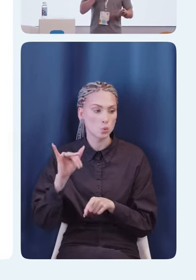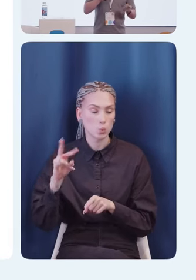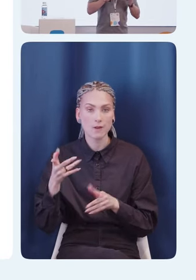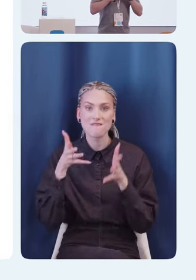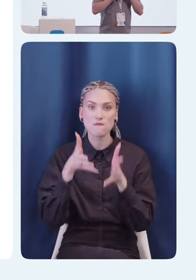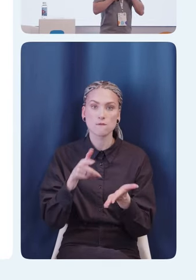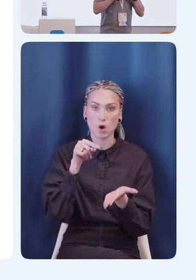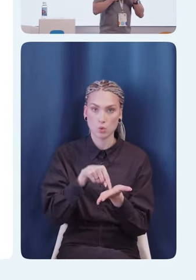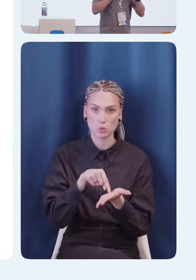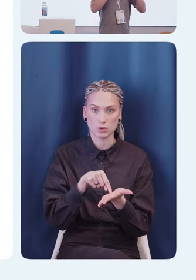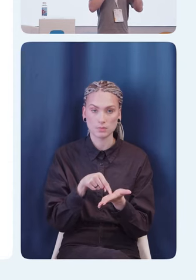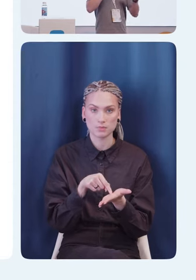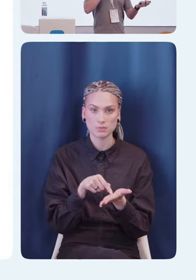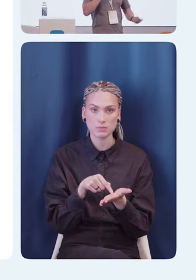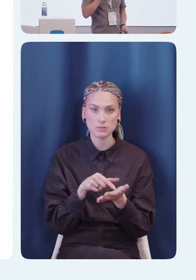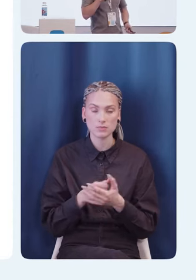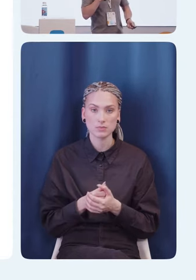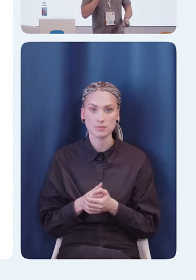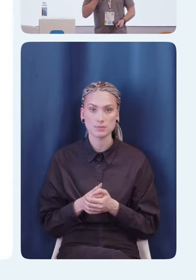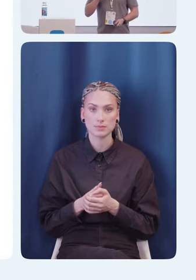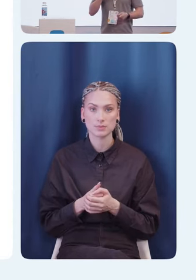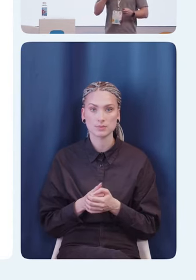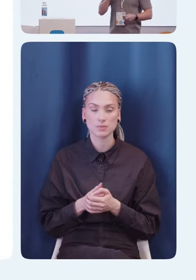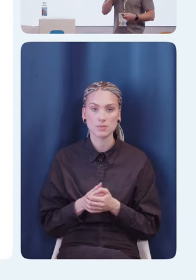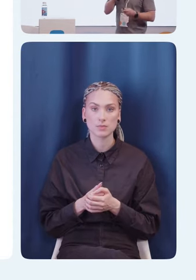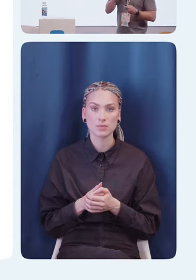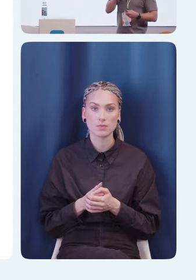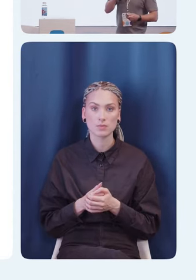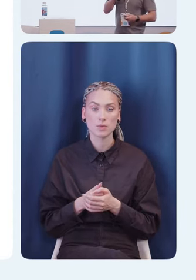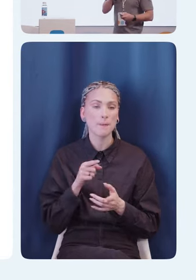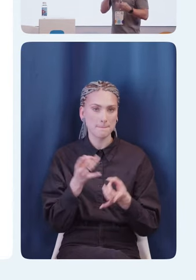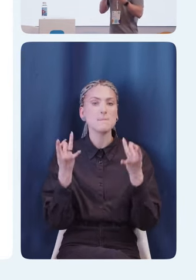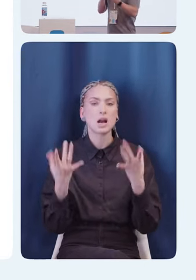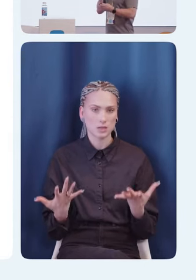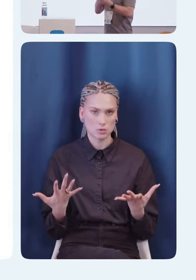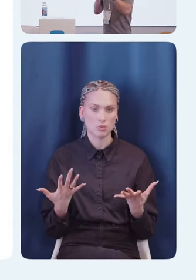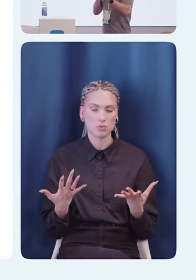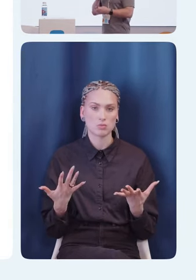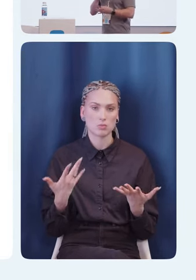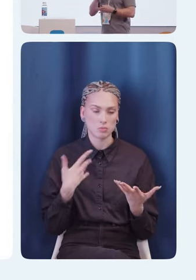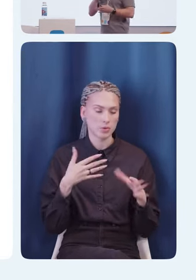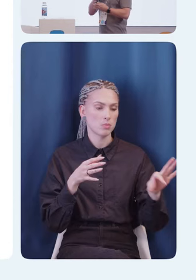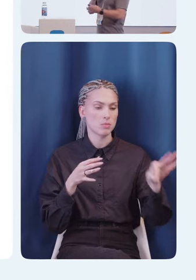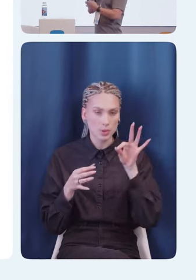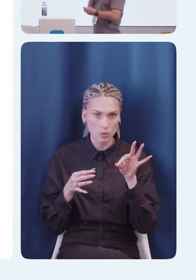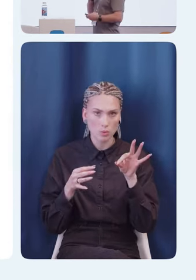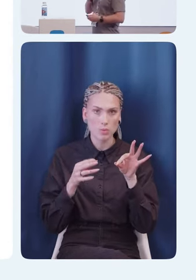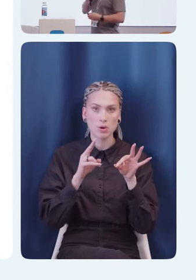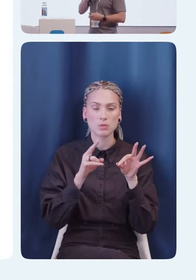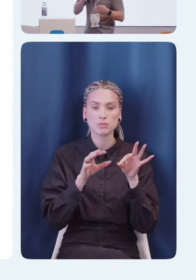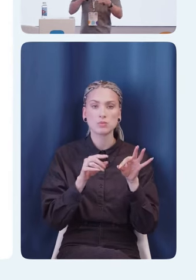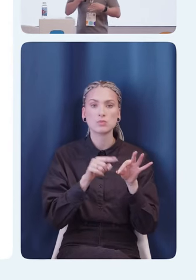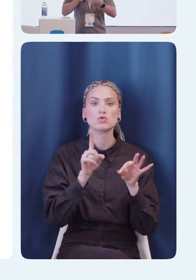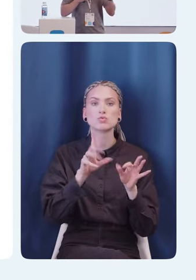React Trap. Focus Trap React, вернее. Он вроде бы довольно-таки простой. То есть мы берем компонент, который предоставляет